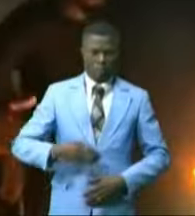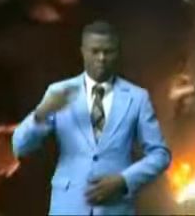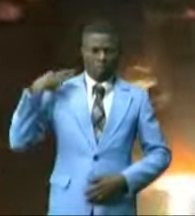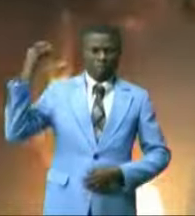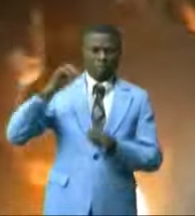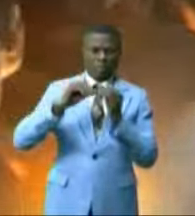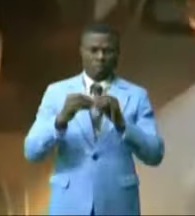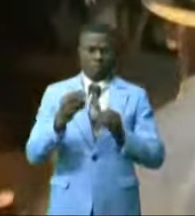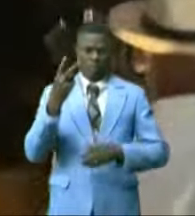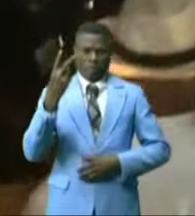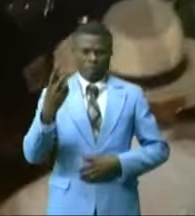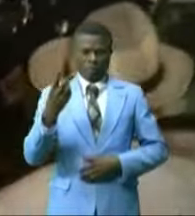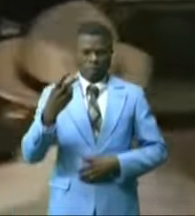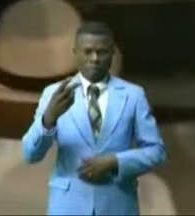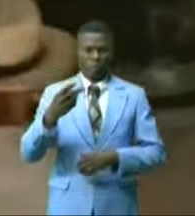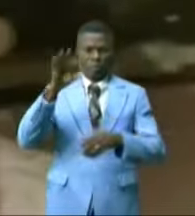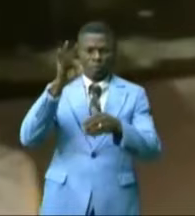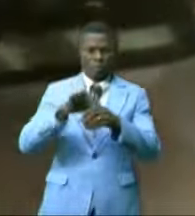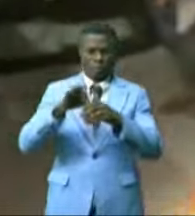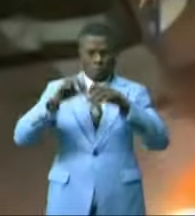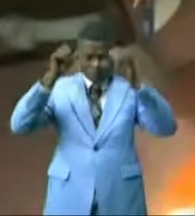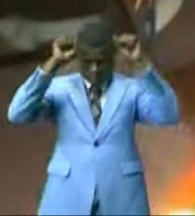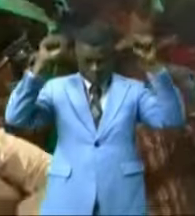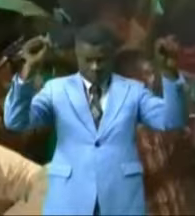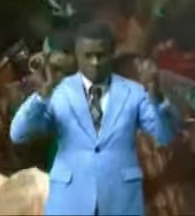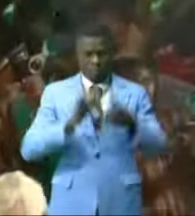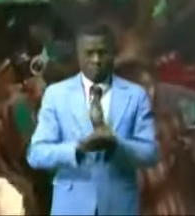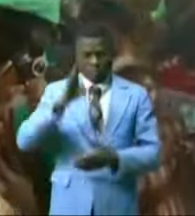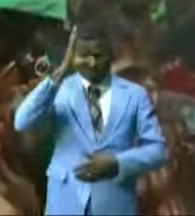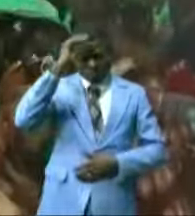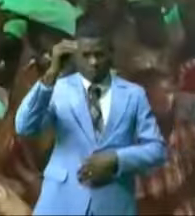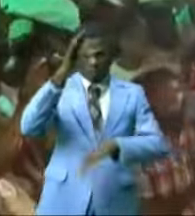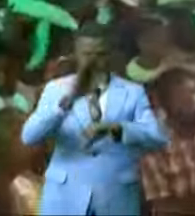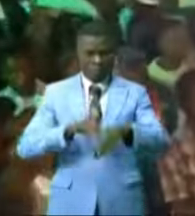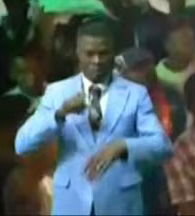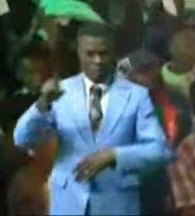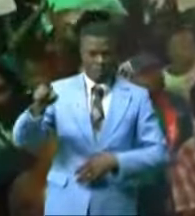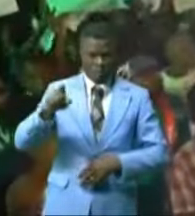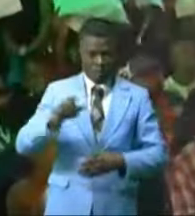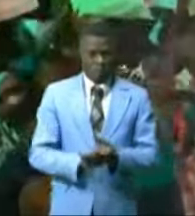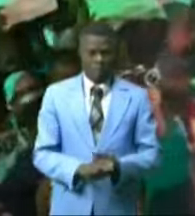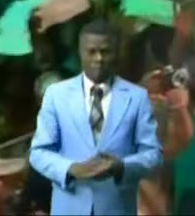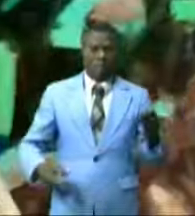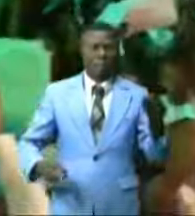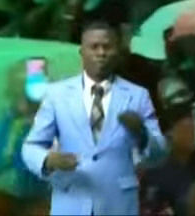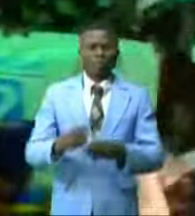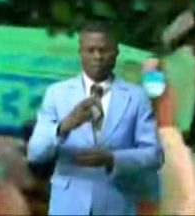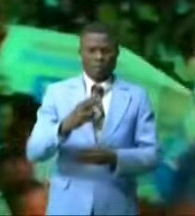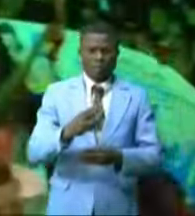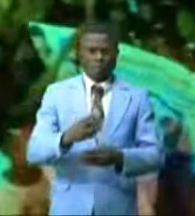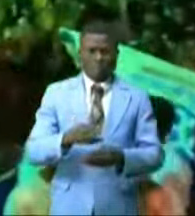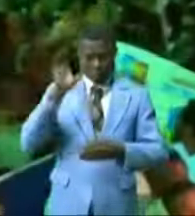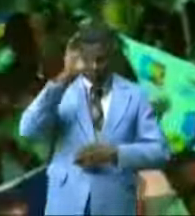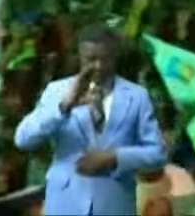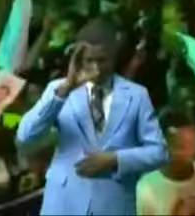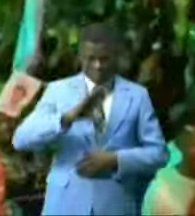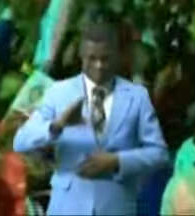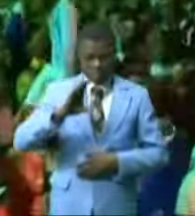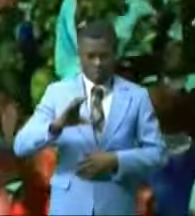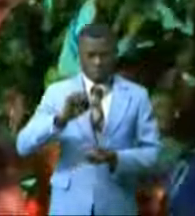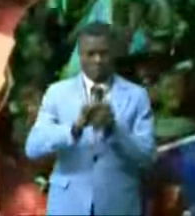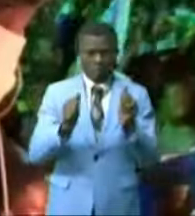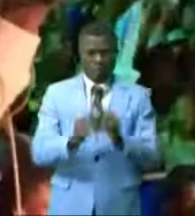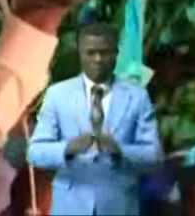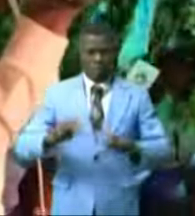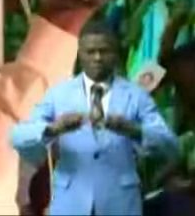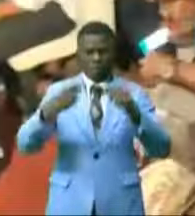numéro 2 à la magistrature suprême, l'homme qu'on appelle de la rupture, à la course pour le compte de